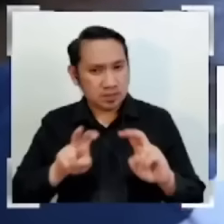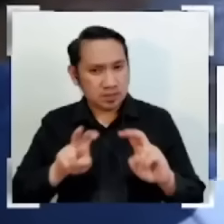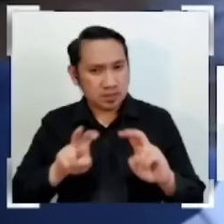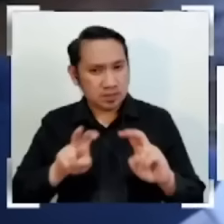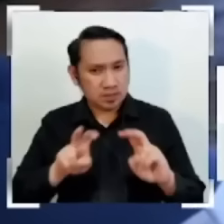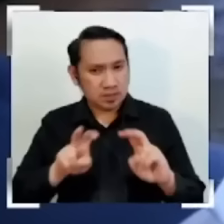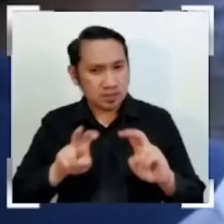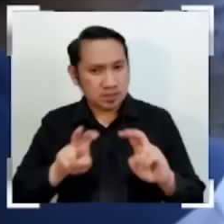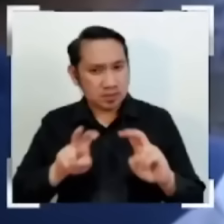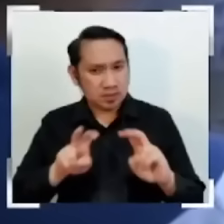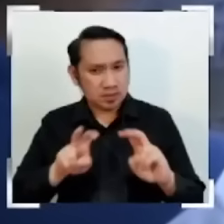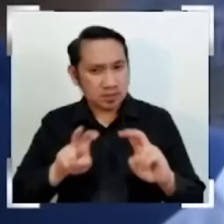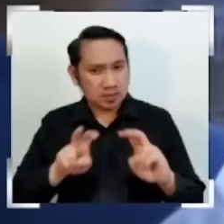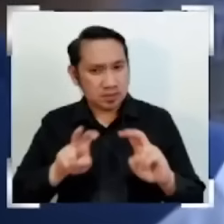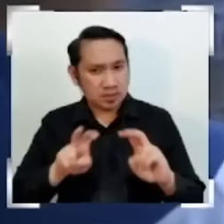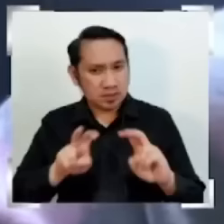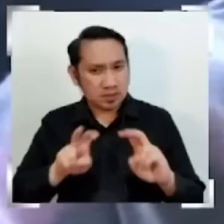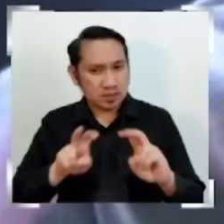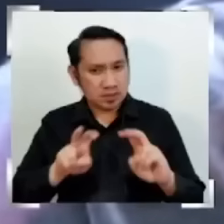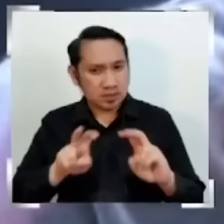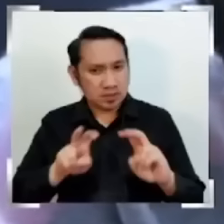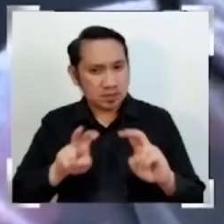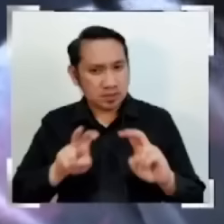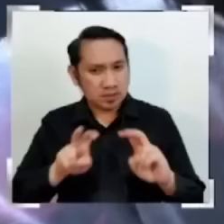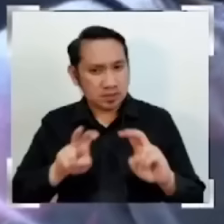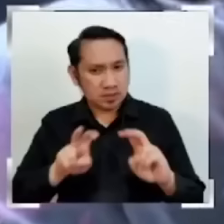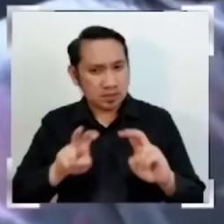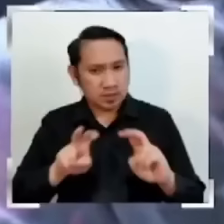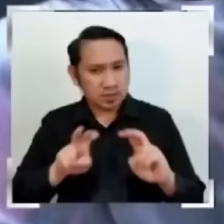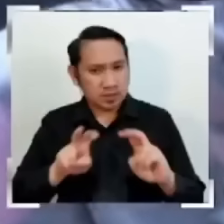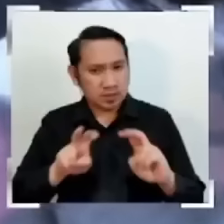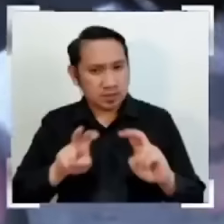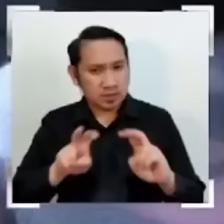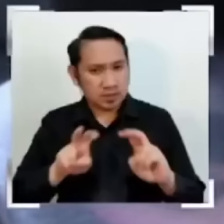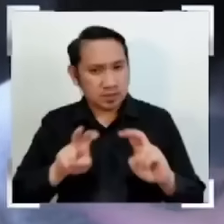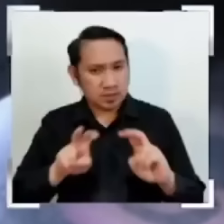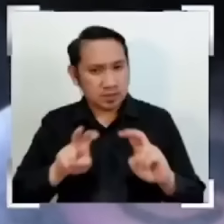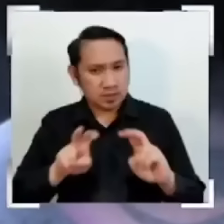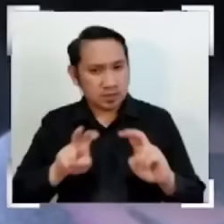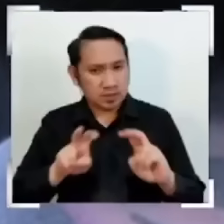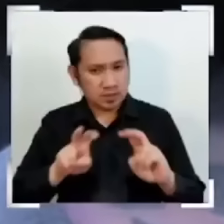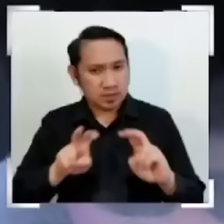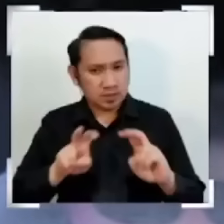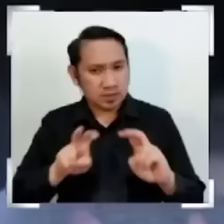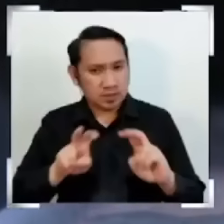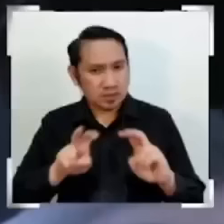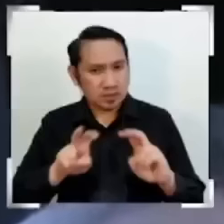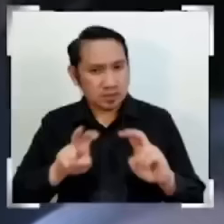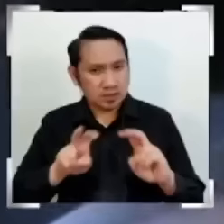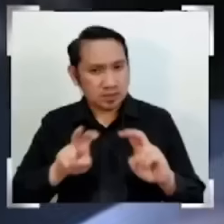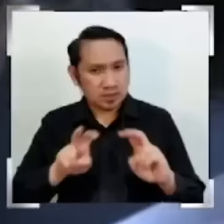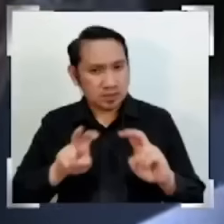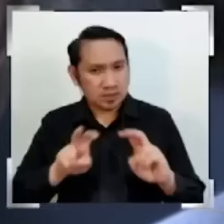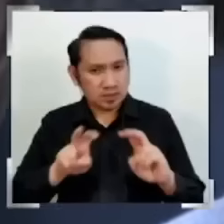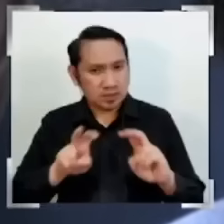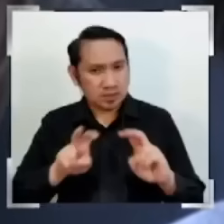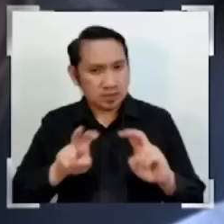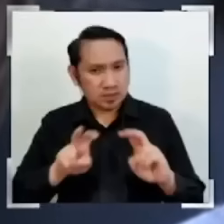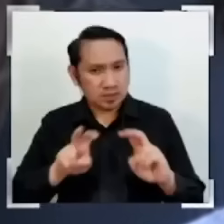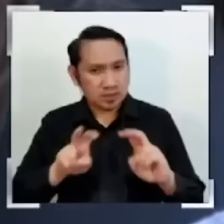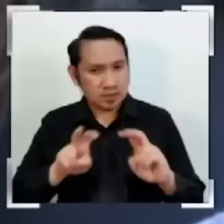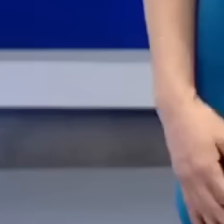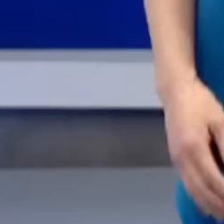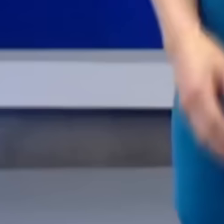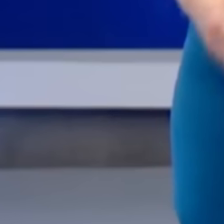GMA Regional TV Balitang Southern Tagalog at GMA Integrated News, Andrew Bernardo, ang inyong